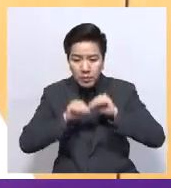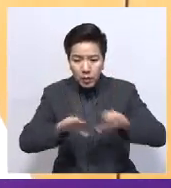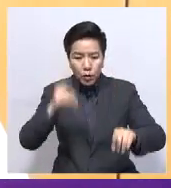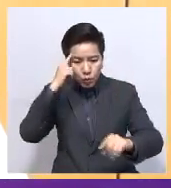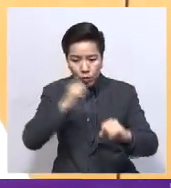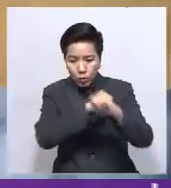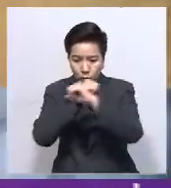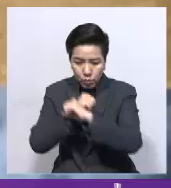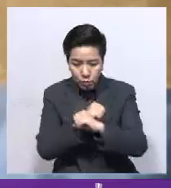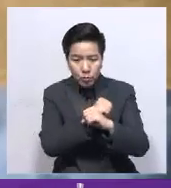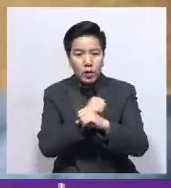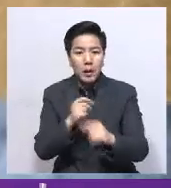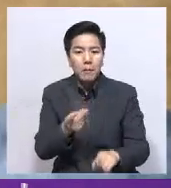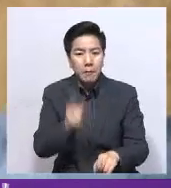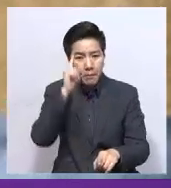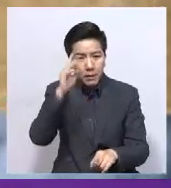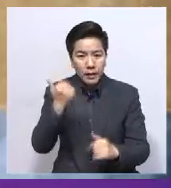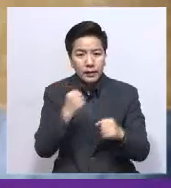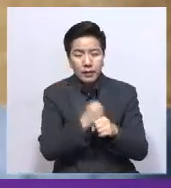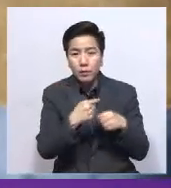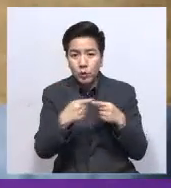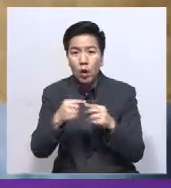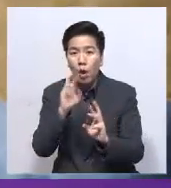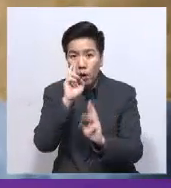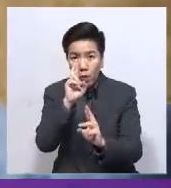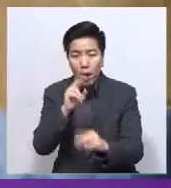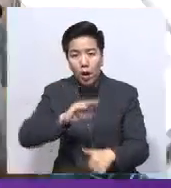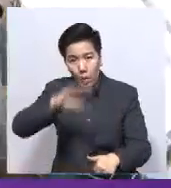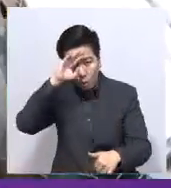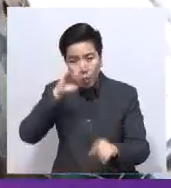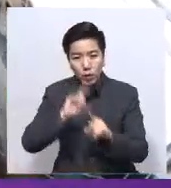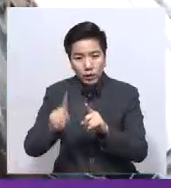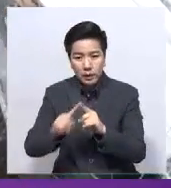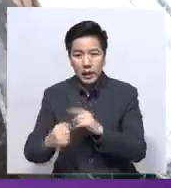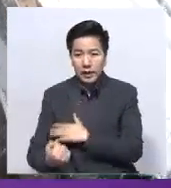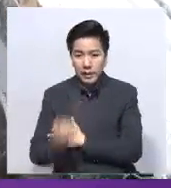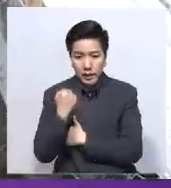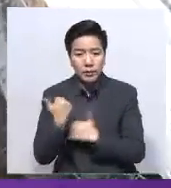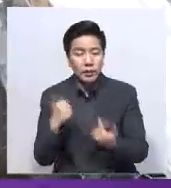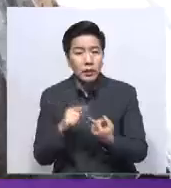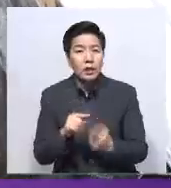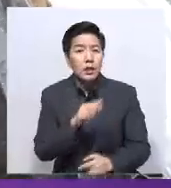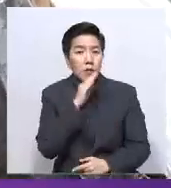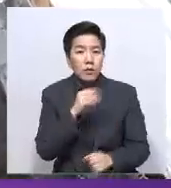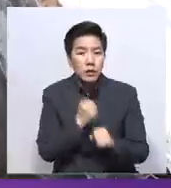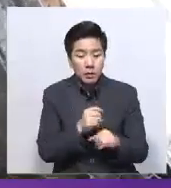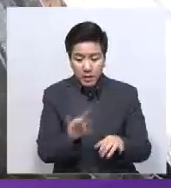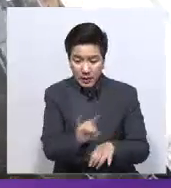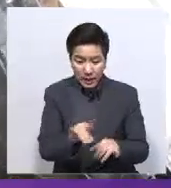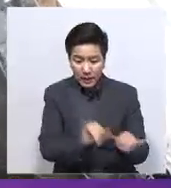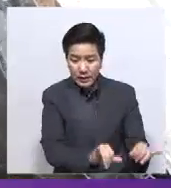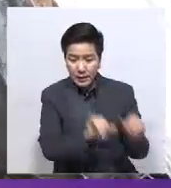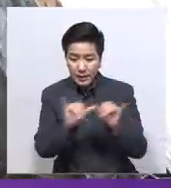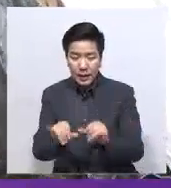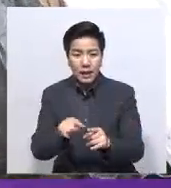ป้องกันโรคพิษสุนัขบ้าอย่างต่อเนื่องรวมทั้งเฝ้าระวังควบคุมโรคพิษสุนัขบ้าอย่างเข้มงวดถ้าหากจะเคลื่อนย้ายสุนั